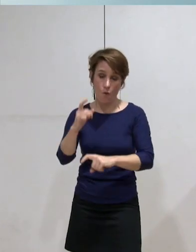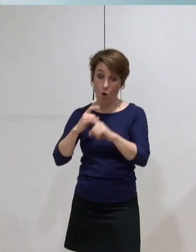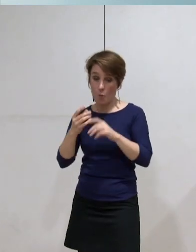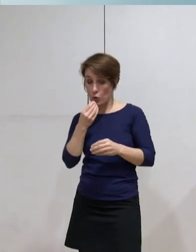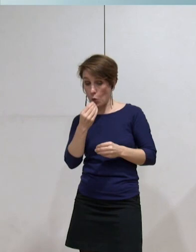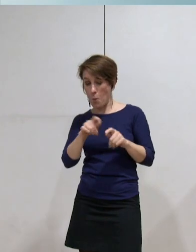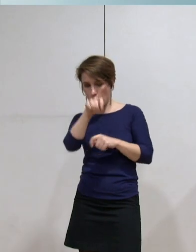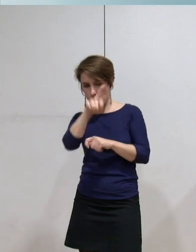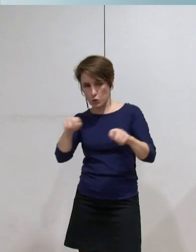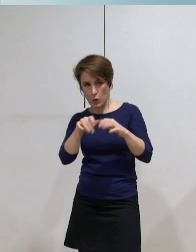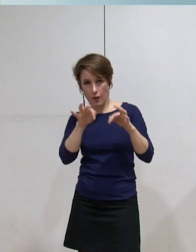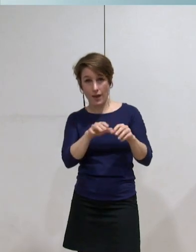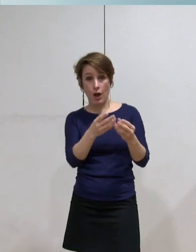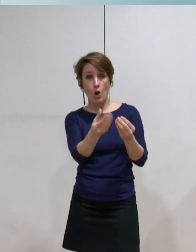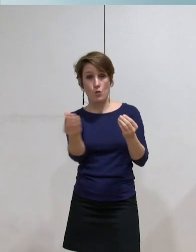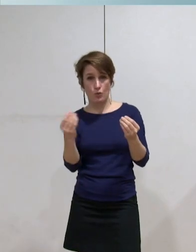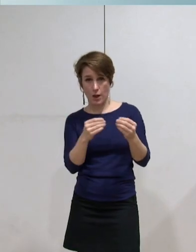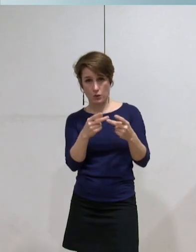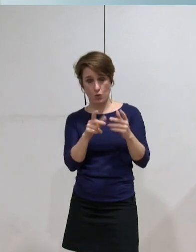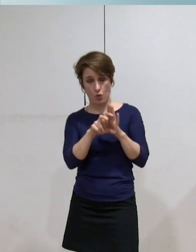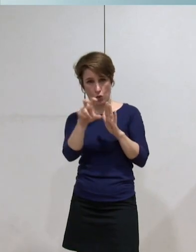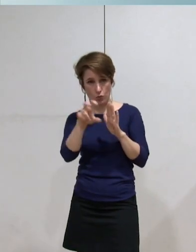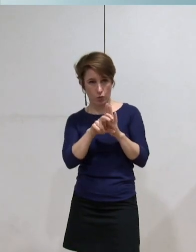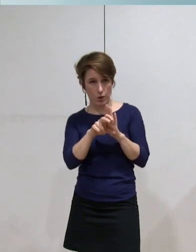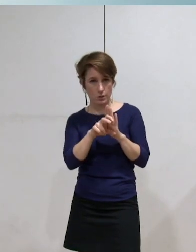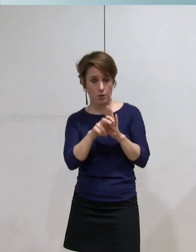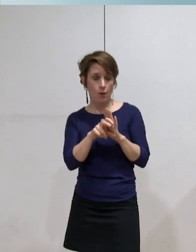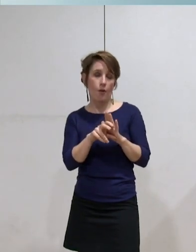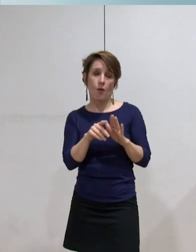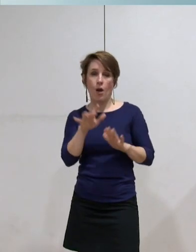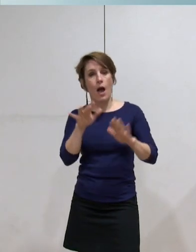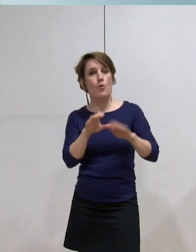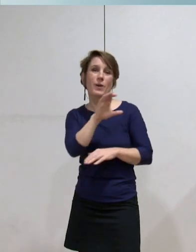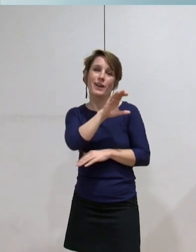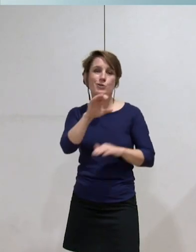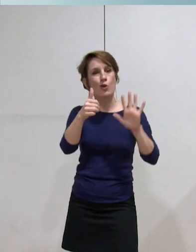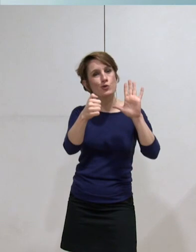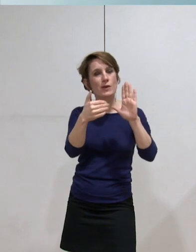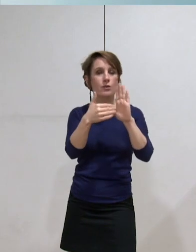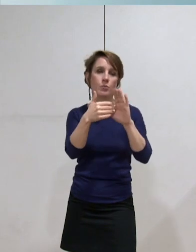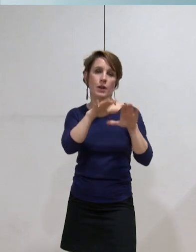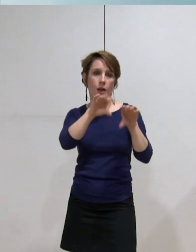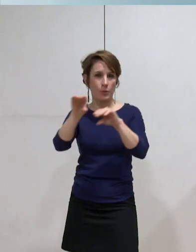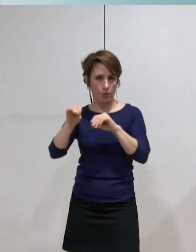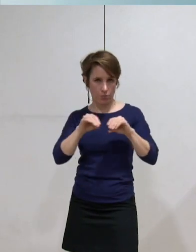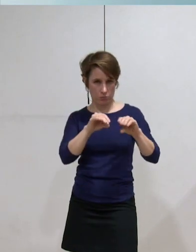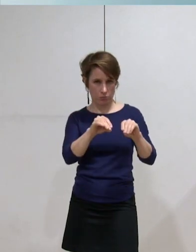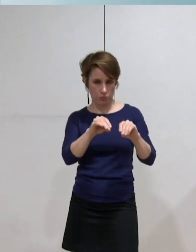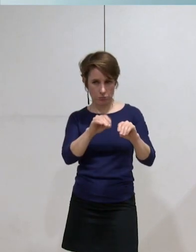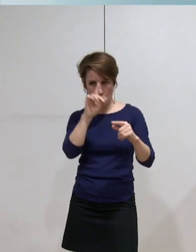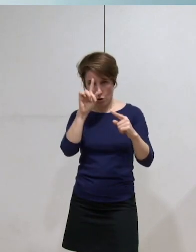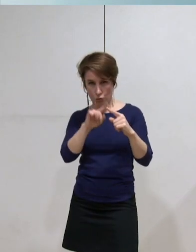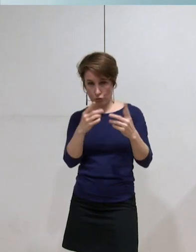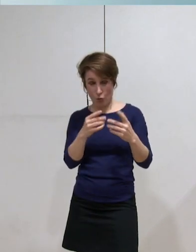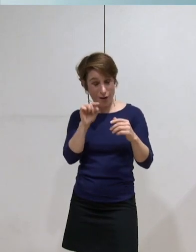grenobloise autour on peut le l'estimer de 160000 habitants à la fois pour générer de la